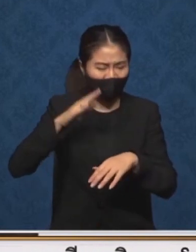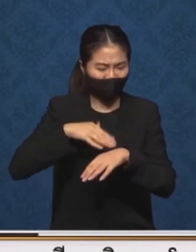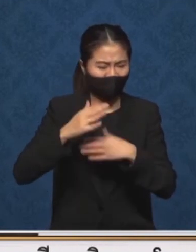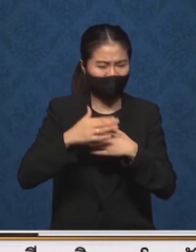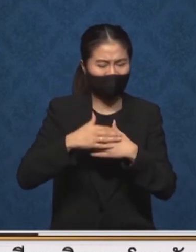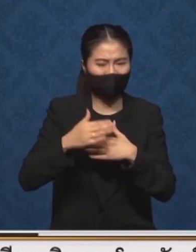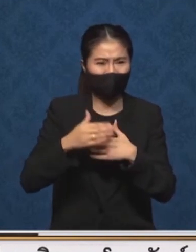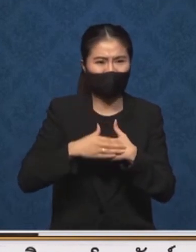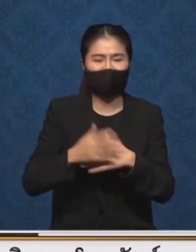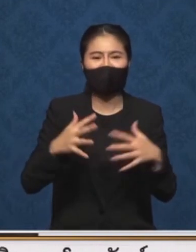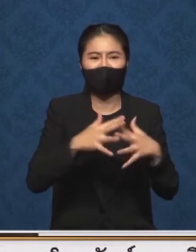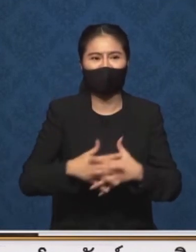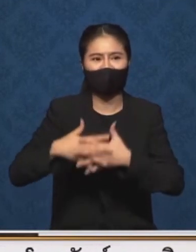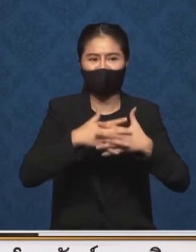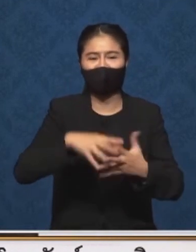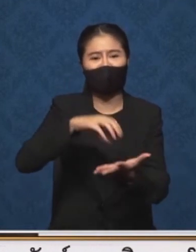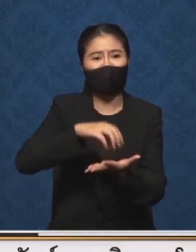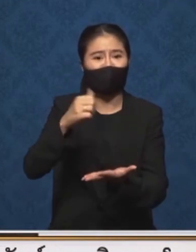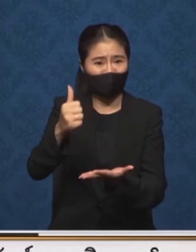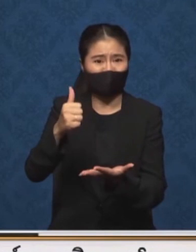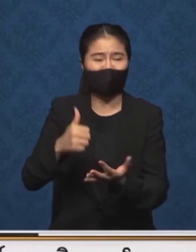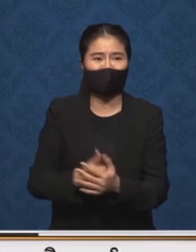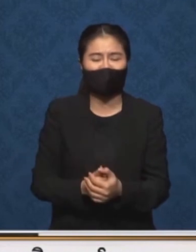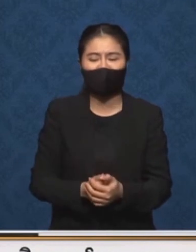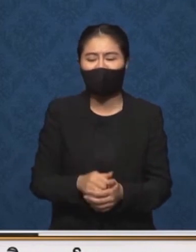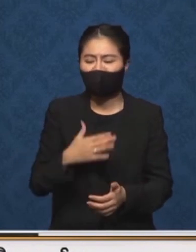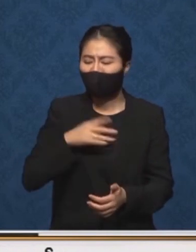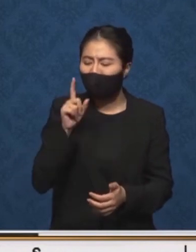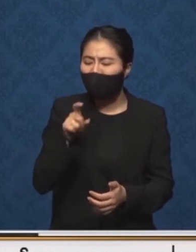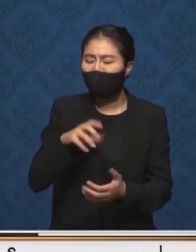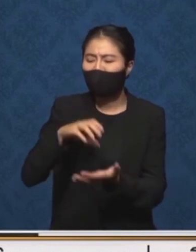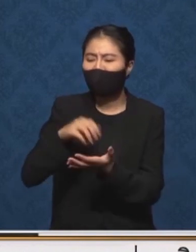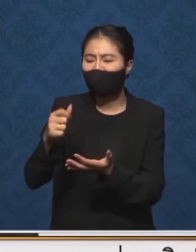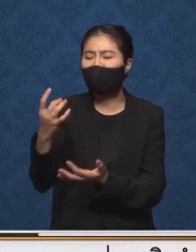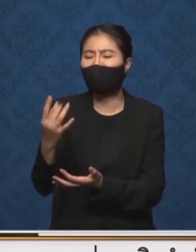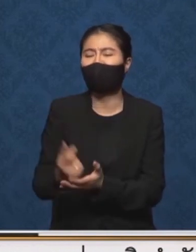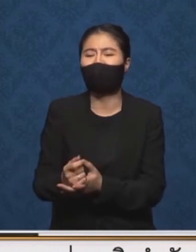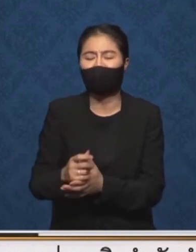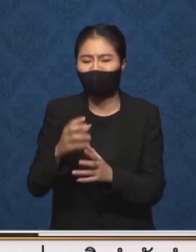ประเทศ ADV skinฮิกา โชคดีนะผมบอกโชคดีอะไรเขามีไปแ่น